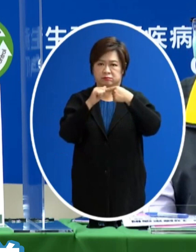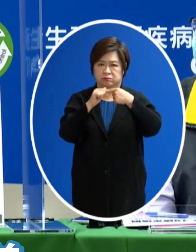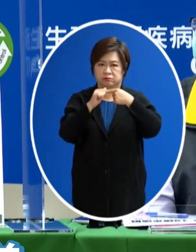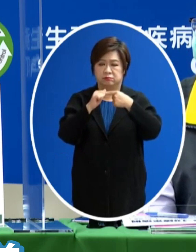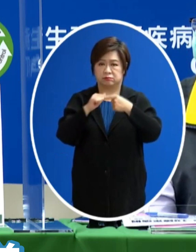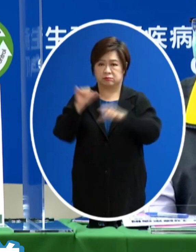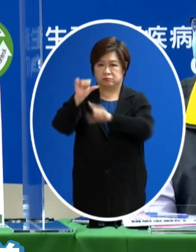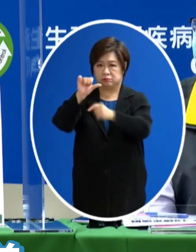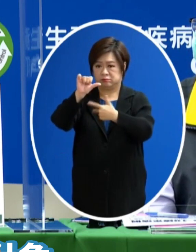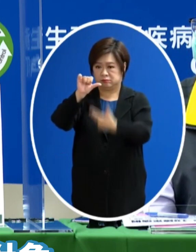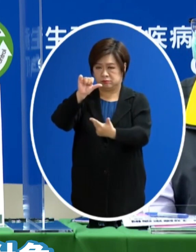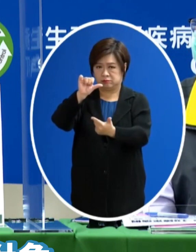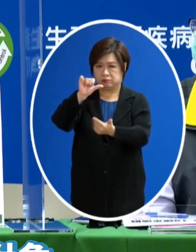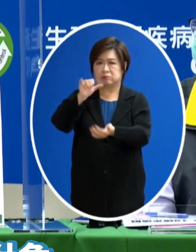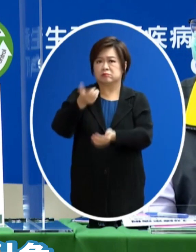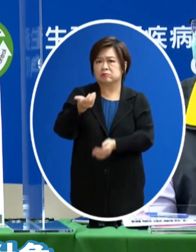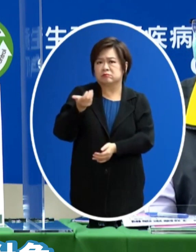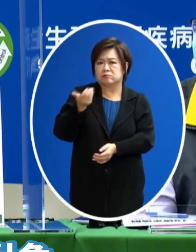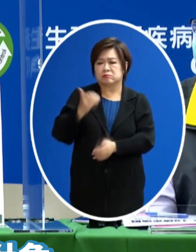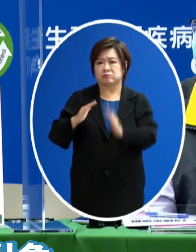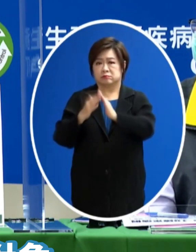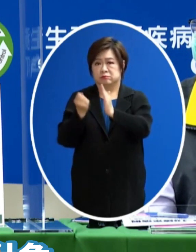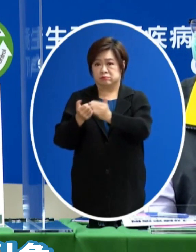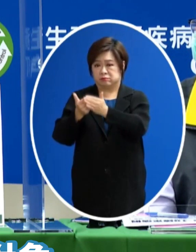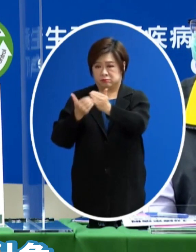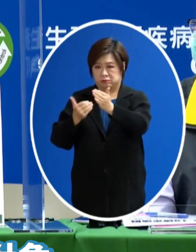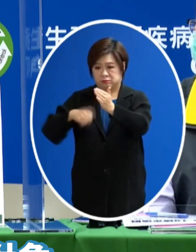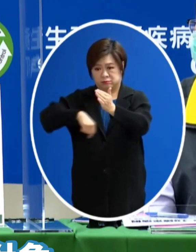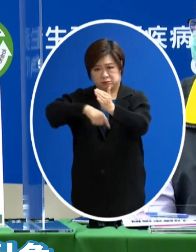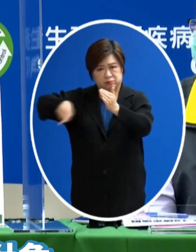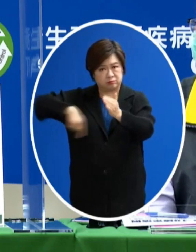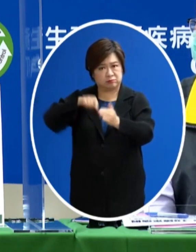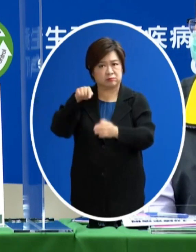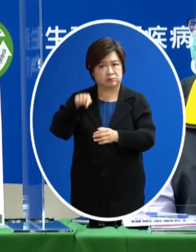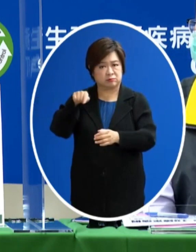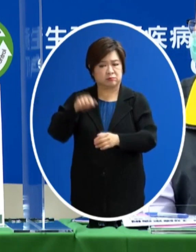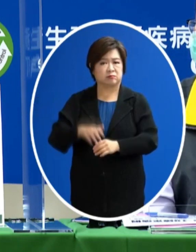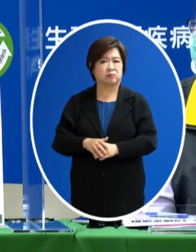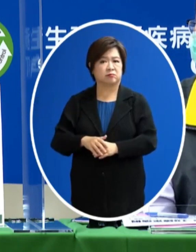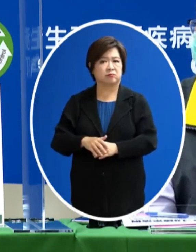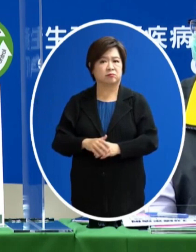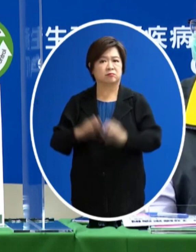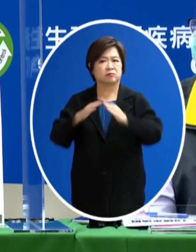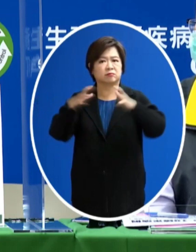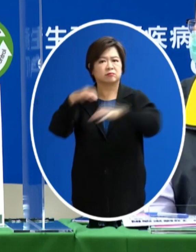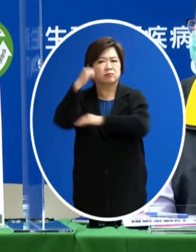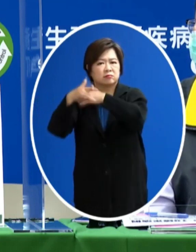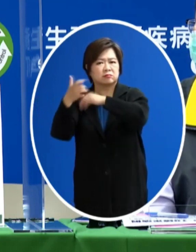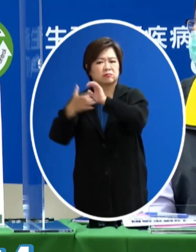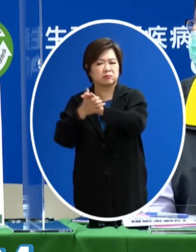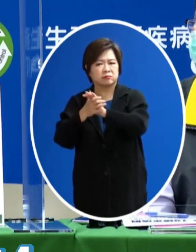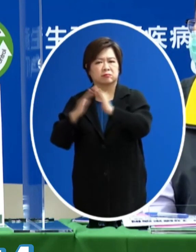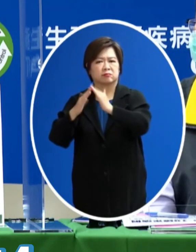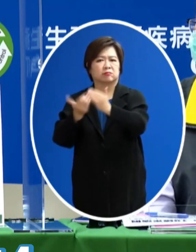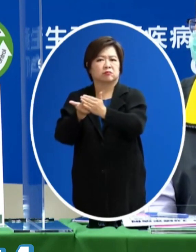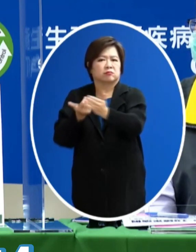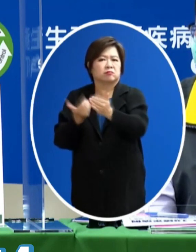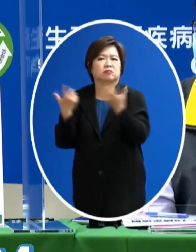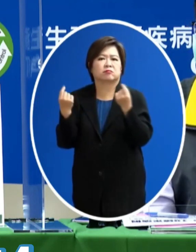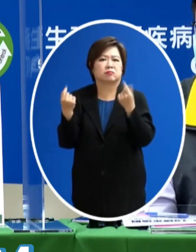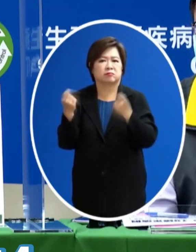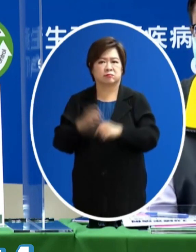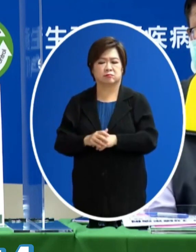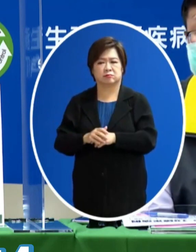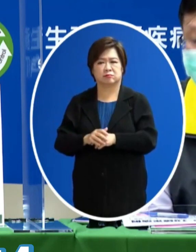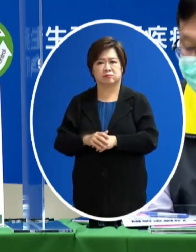说在5月7号前被框列居家隔离的对象，如果是同住亲友被框列居隔一样，他本